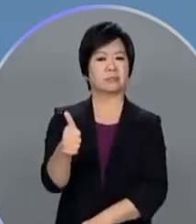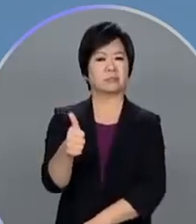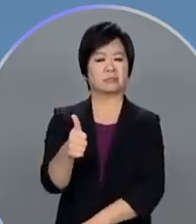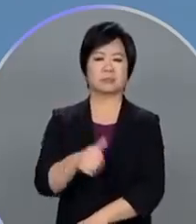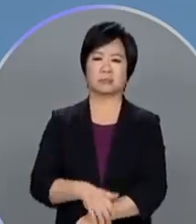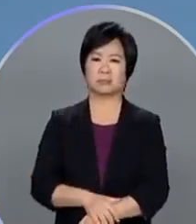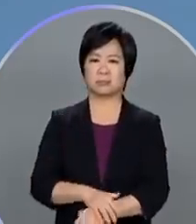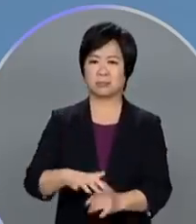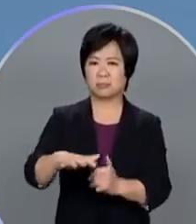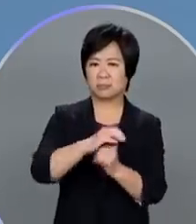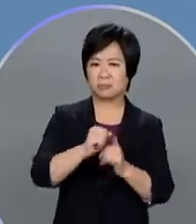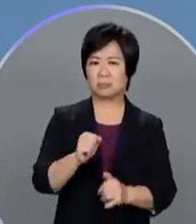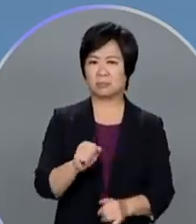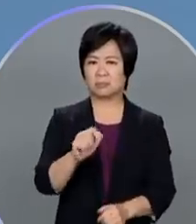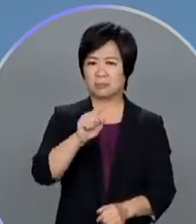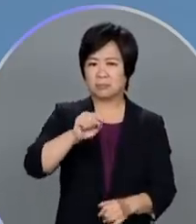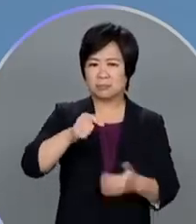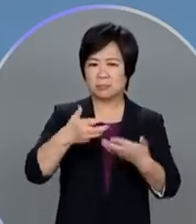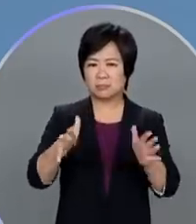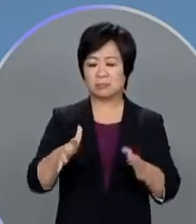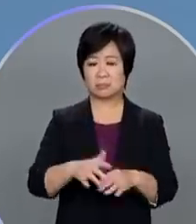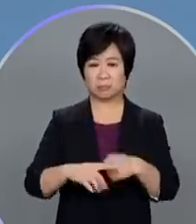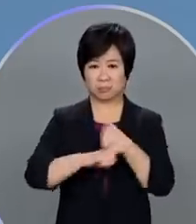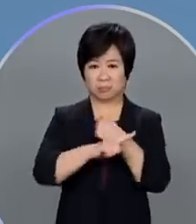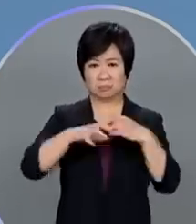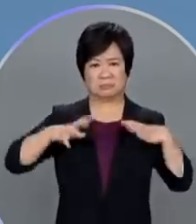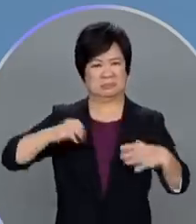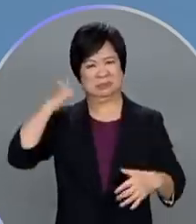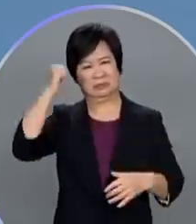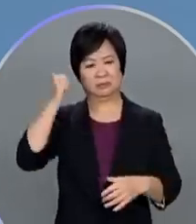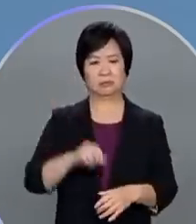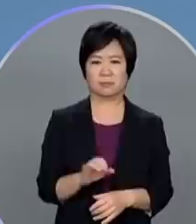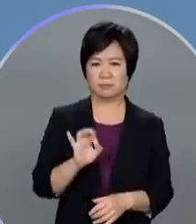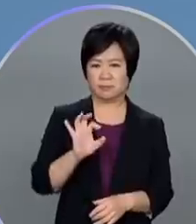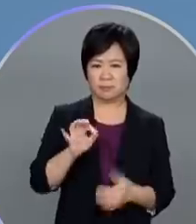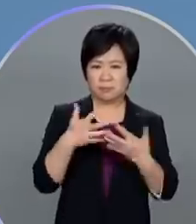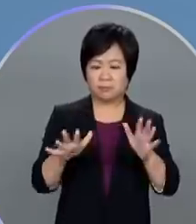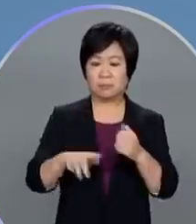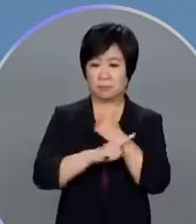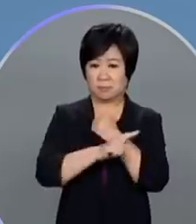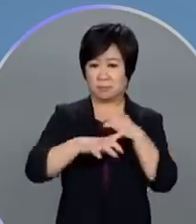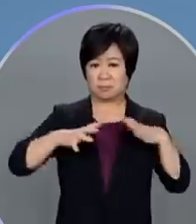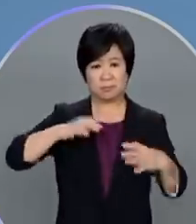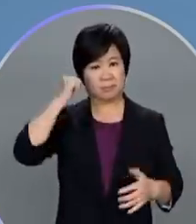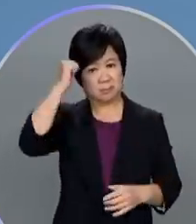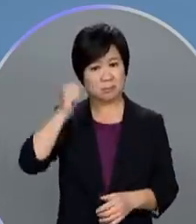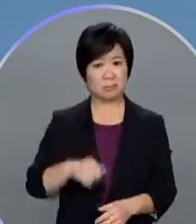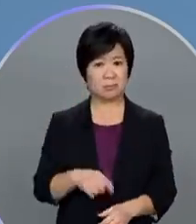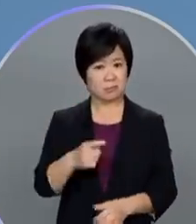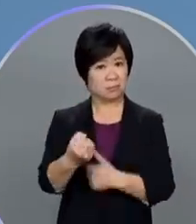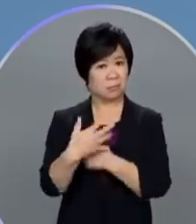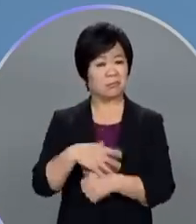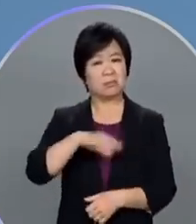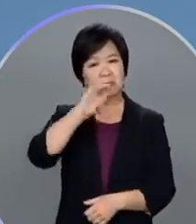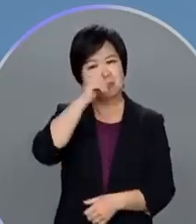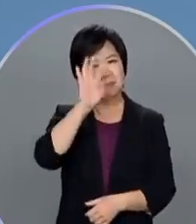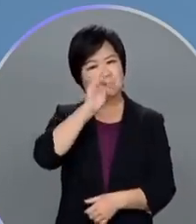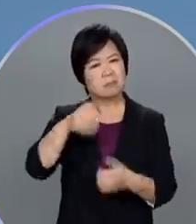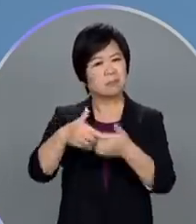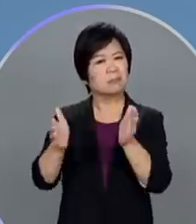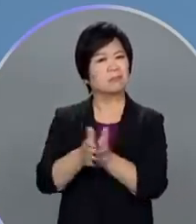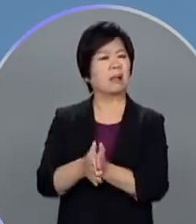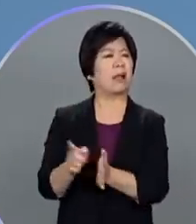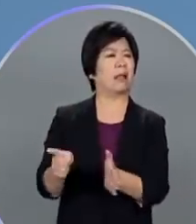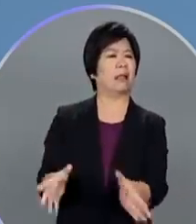全国1000多个法官强烈抗议，500多个检察官强烈抗议，你还告诉我特侦组没有必